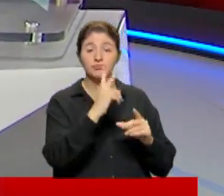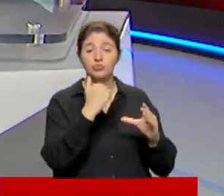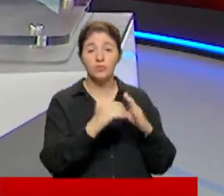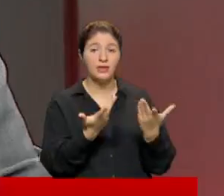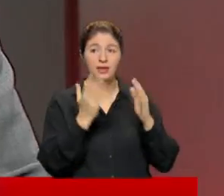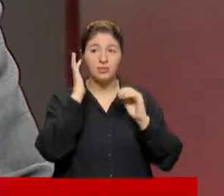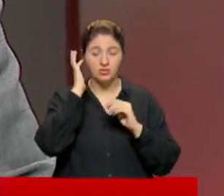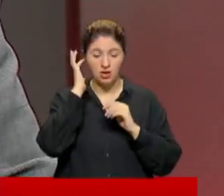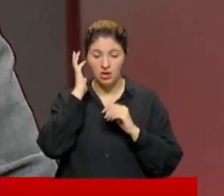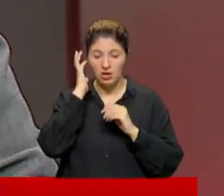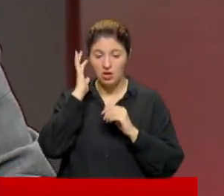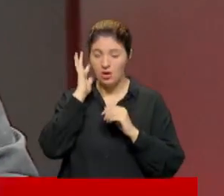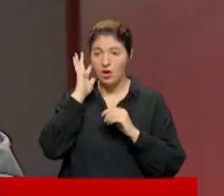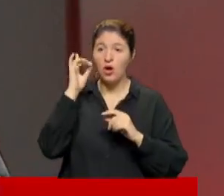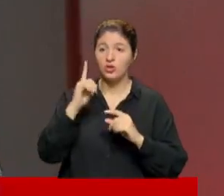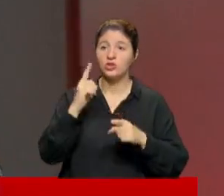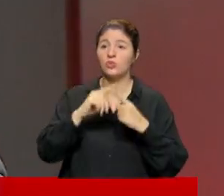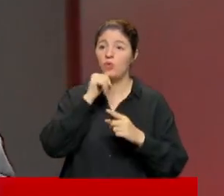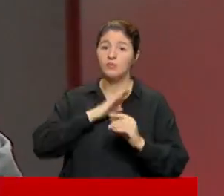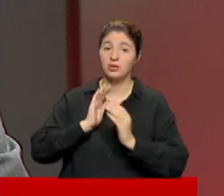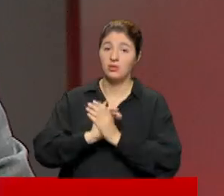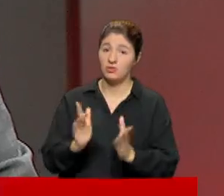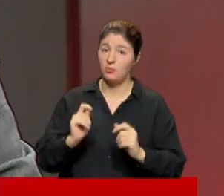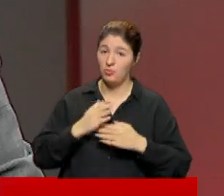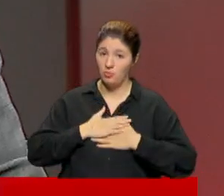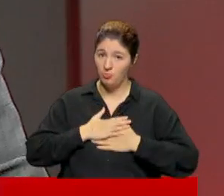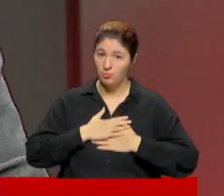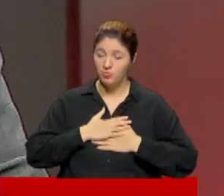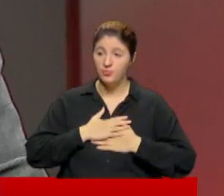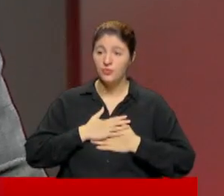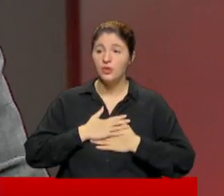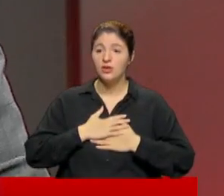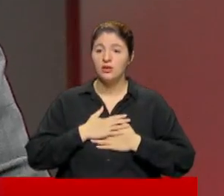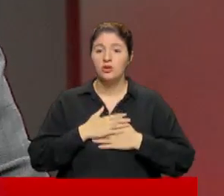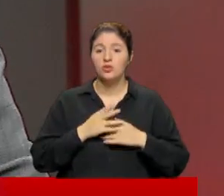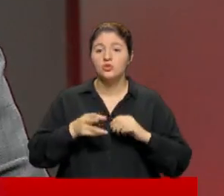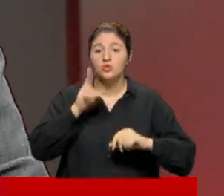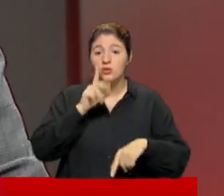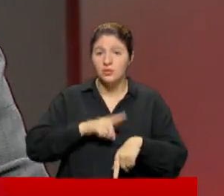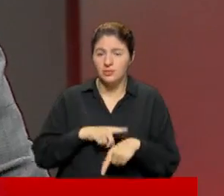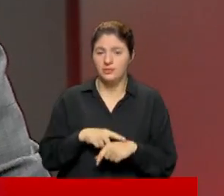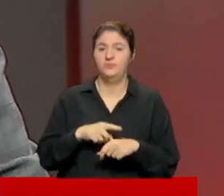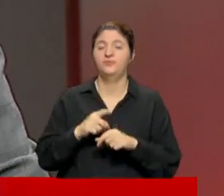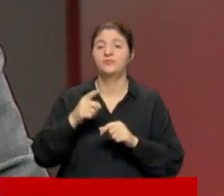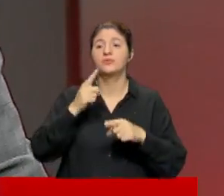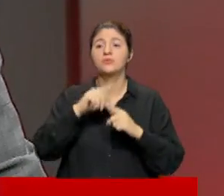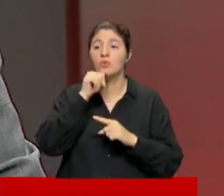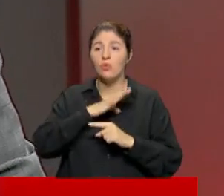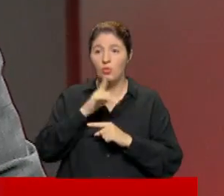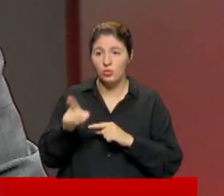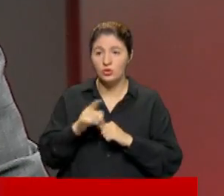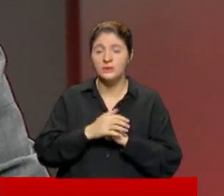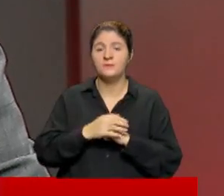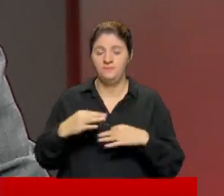Tabii öncelikli olarak sayın Kılıçdaroğlu'nu tebrik ediyorum Son zamanlarda sayın